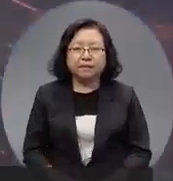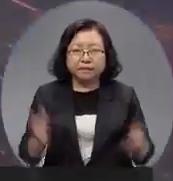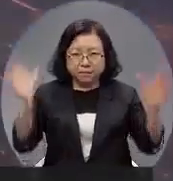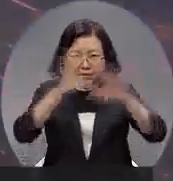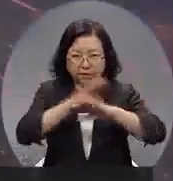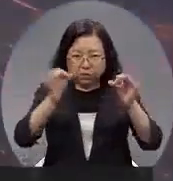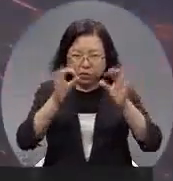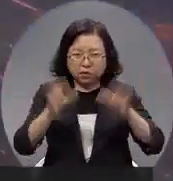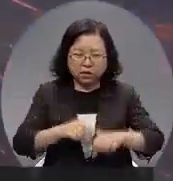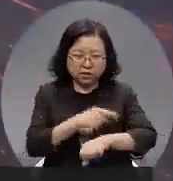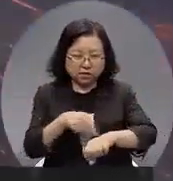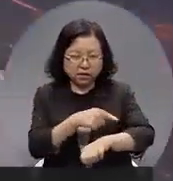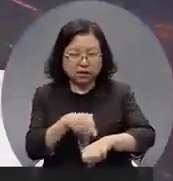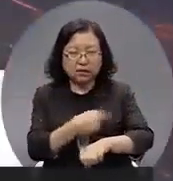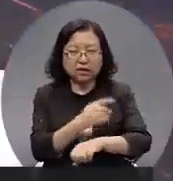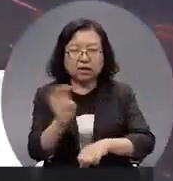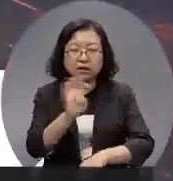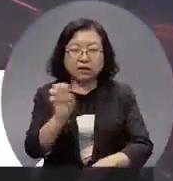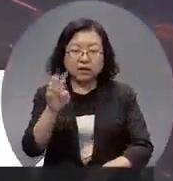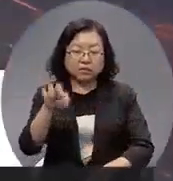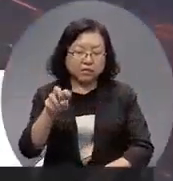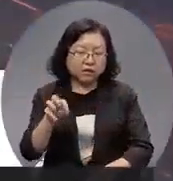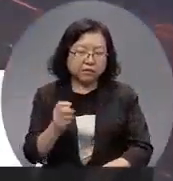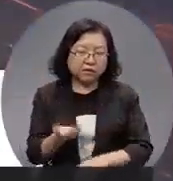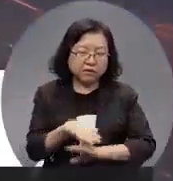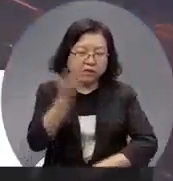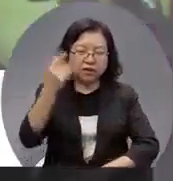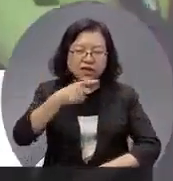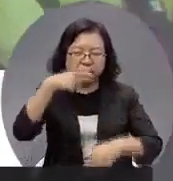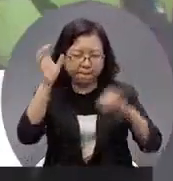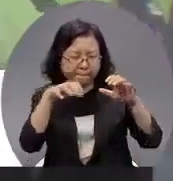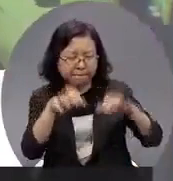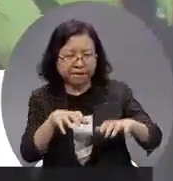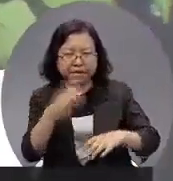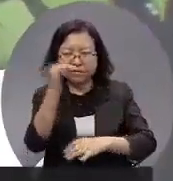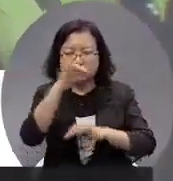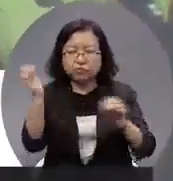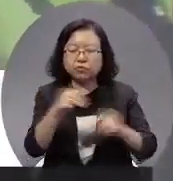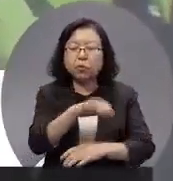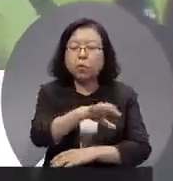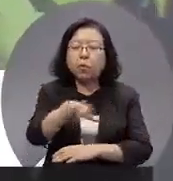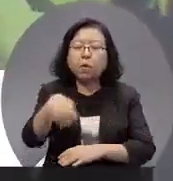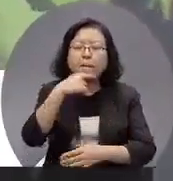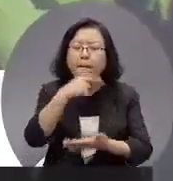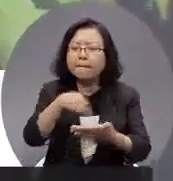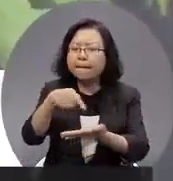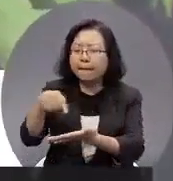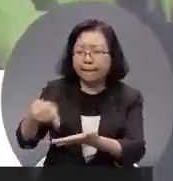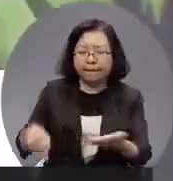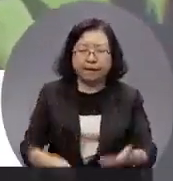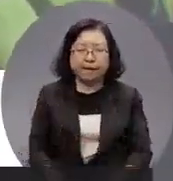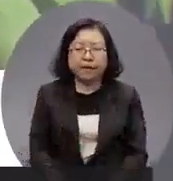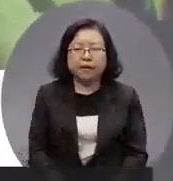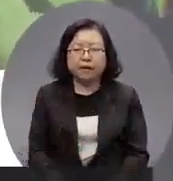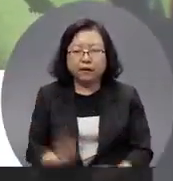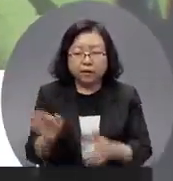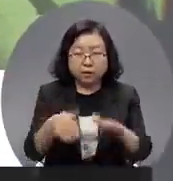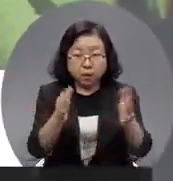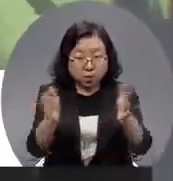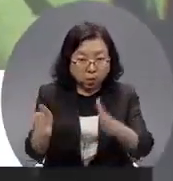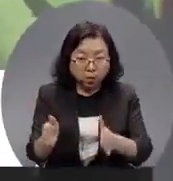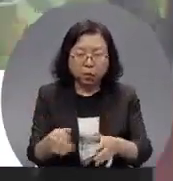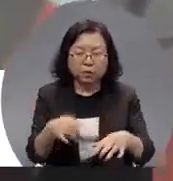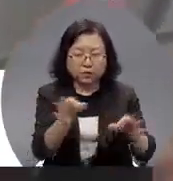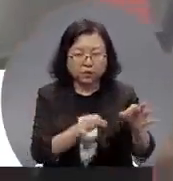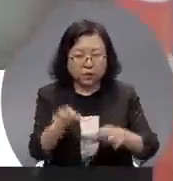밤사이 시간당 40mm가 넘는 폭우가 쏟아지면서 충북 곳곳에서도 비 피해가 잇따랐습니다. 도로와 상가